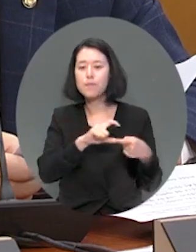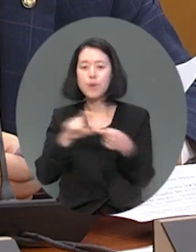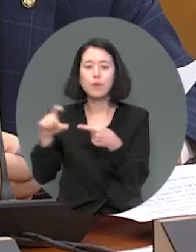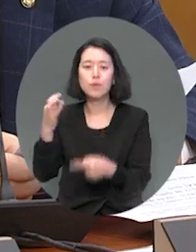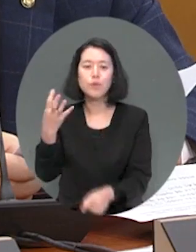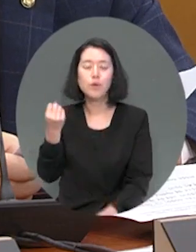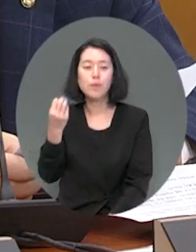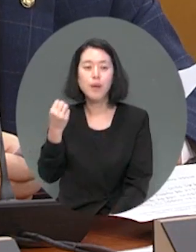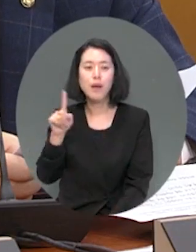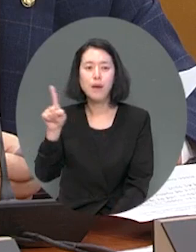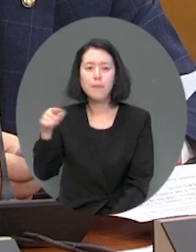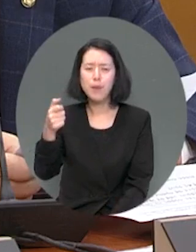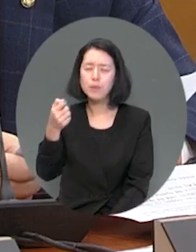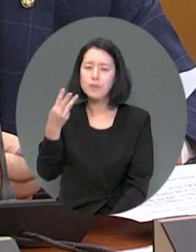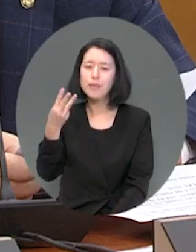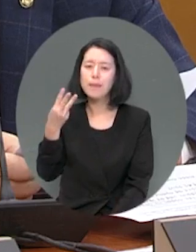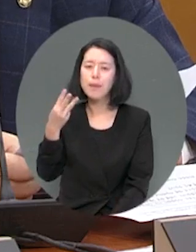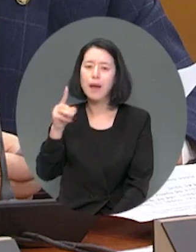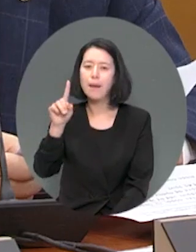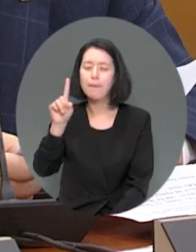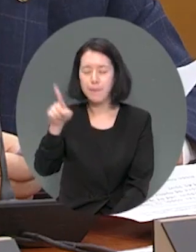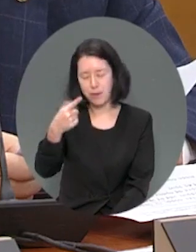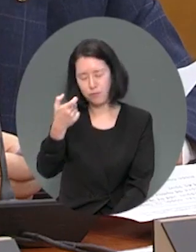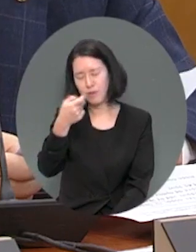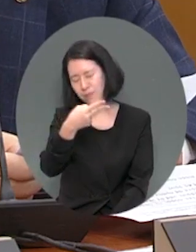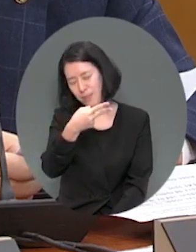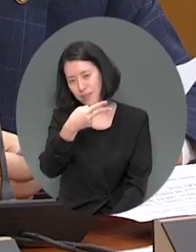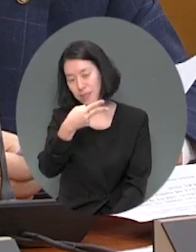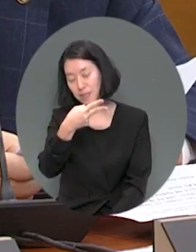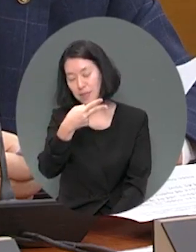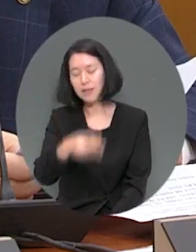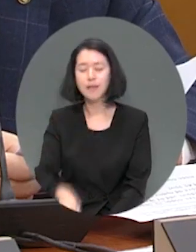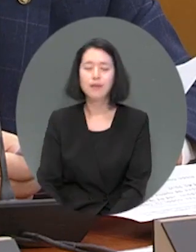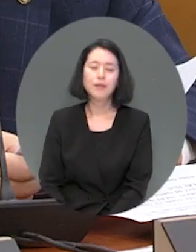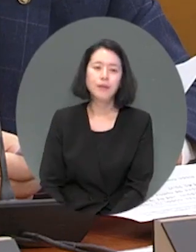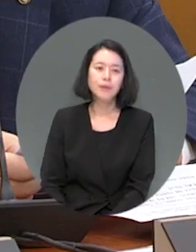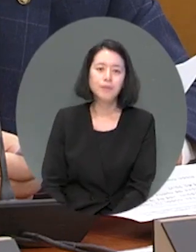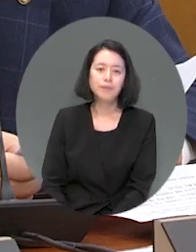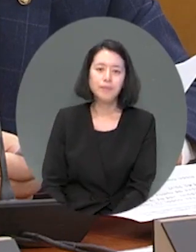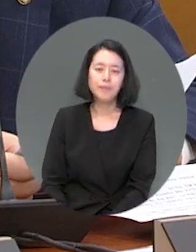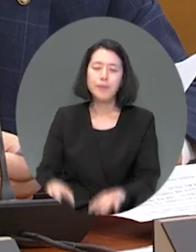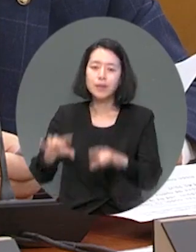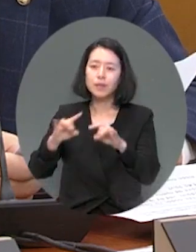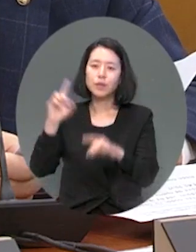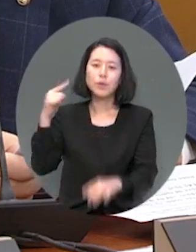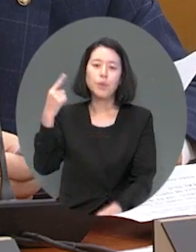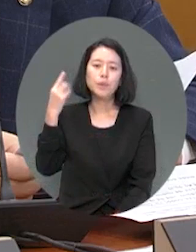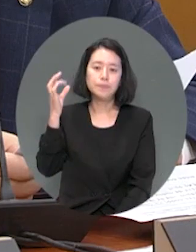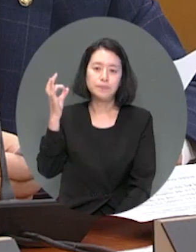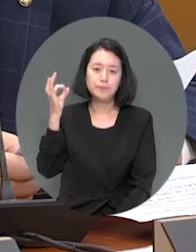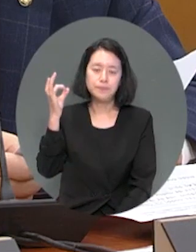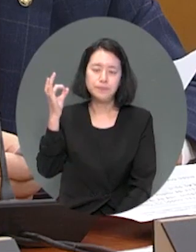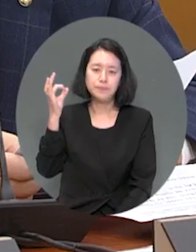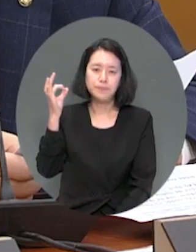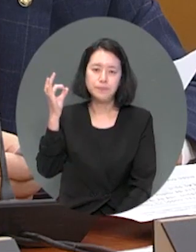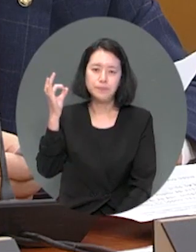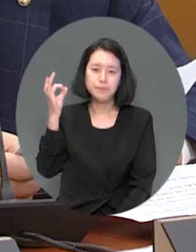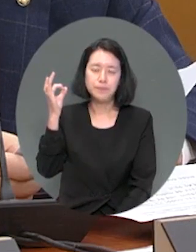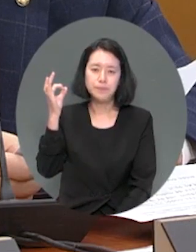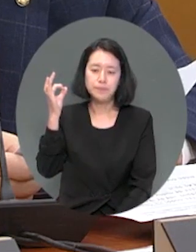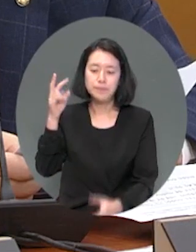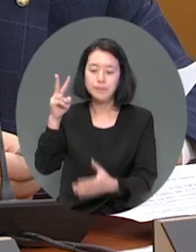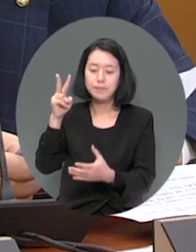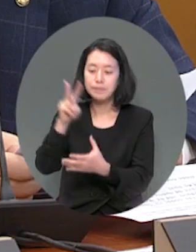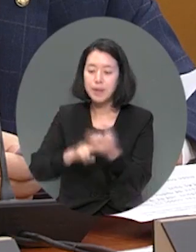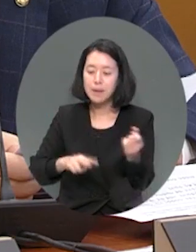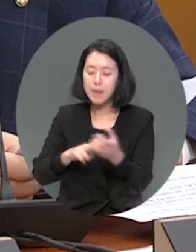얼마였을까요? 153원 정도 됩니다. 162원 킬로와트시당. 전기 요금